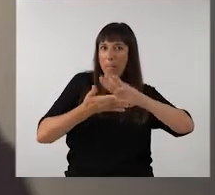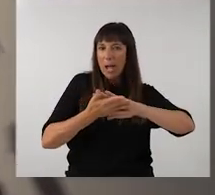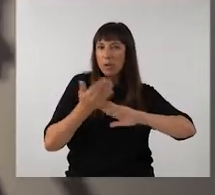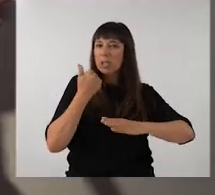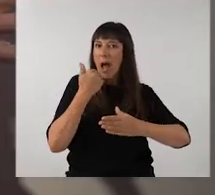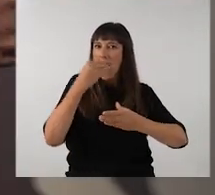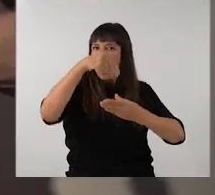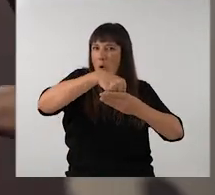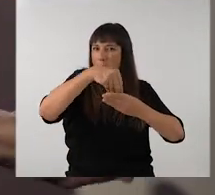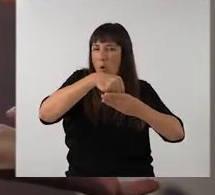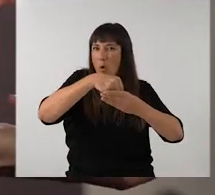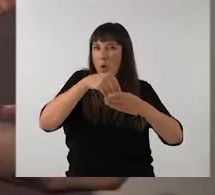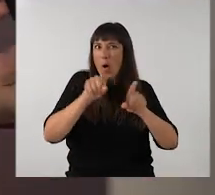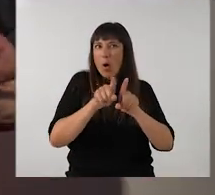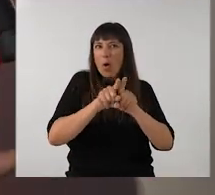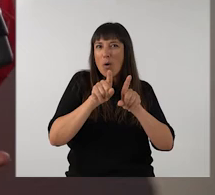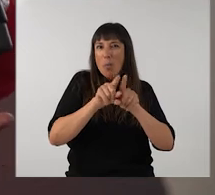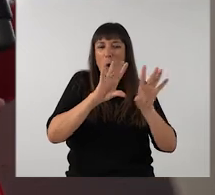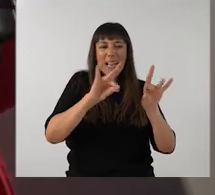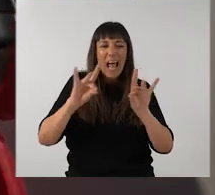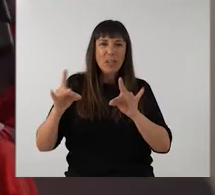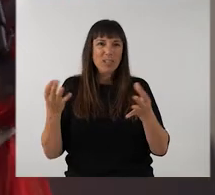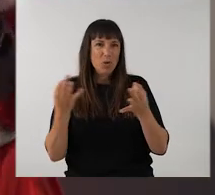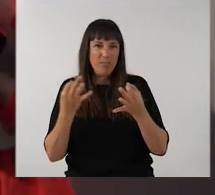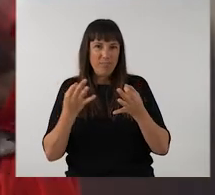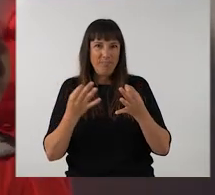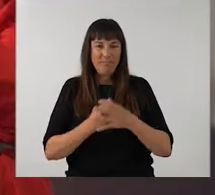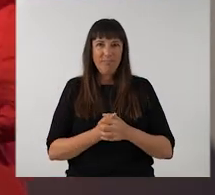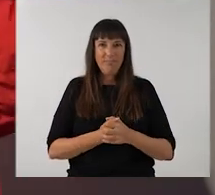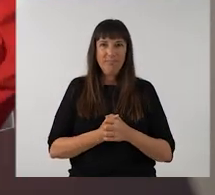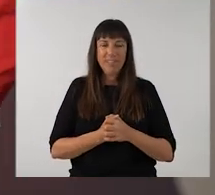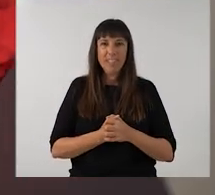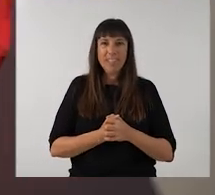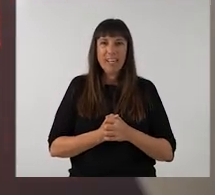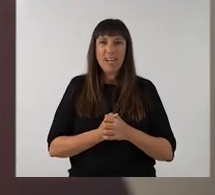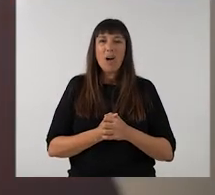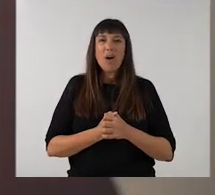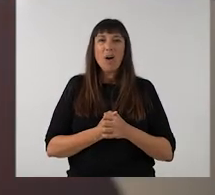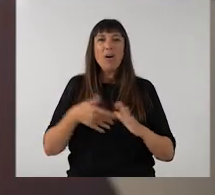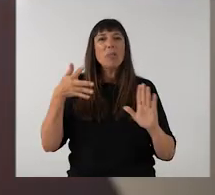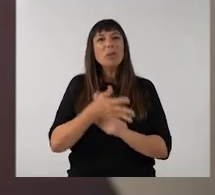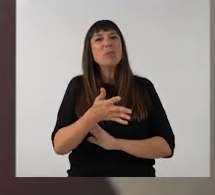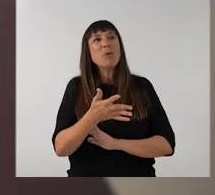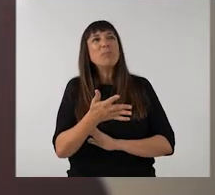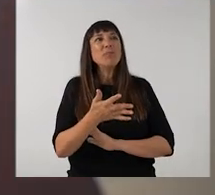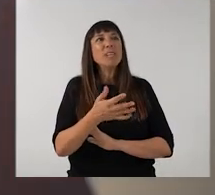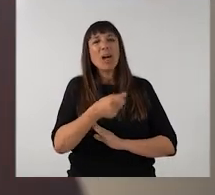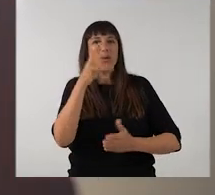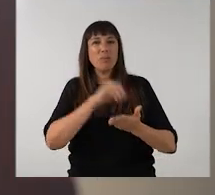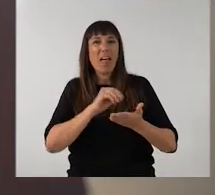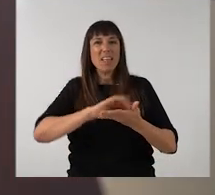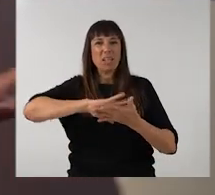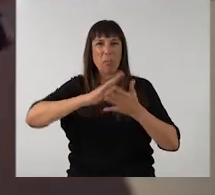tant, en el gest de les mans hi havia una essència, no? del que és el tacte. No? Encara